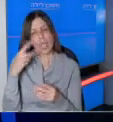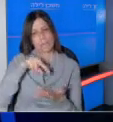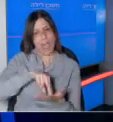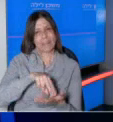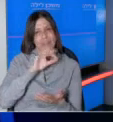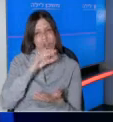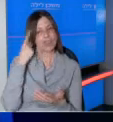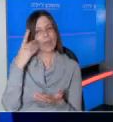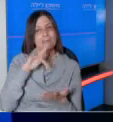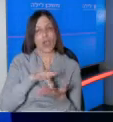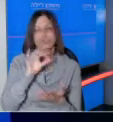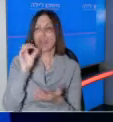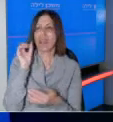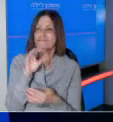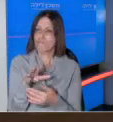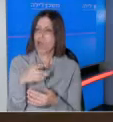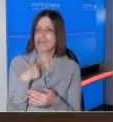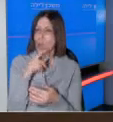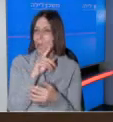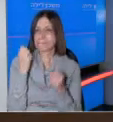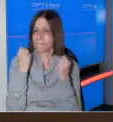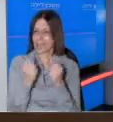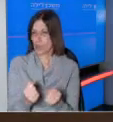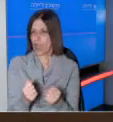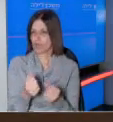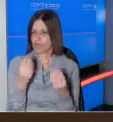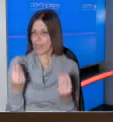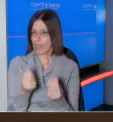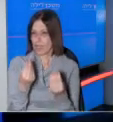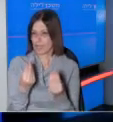הוא יודע מה המקום שלו, ולבוא, אתה יודע, אני גם לא בטוח בכלל שהדבר הזה היה...